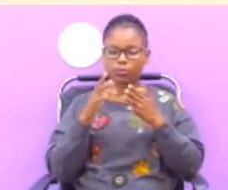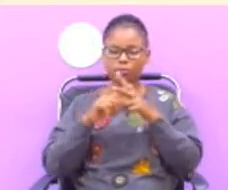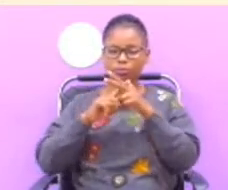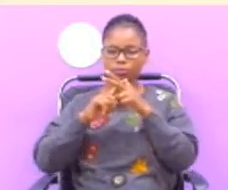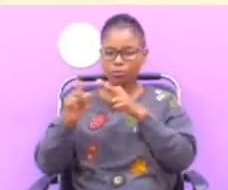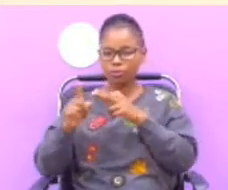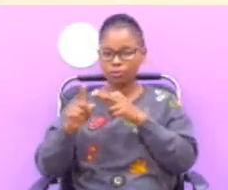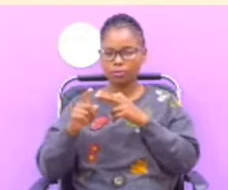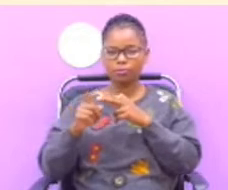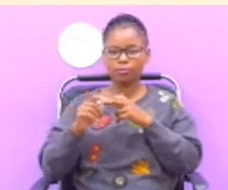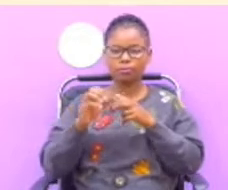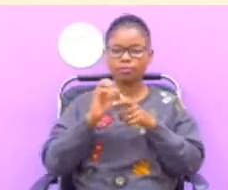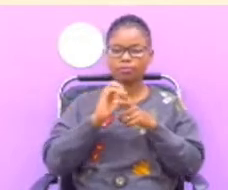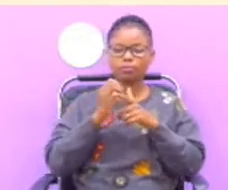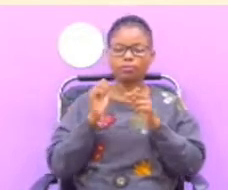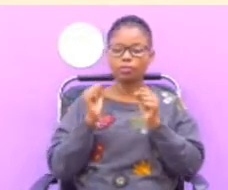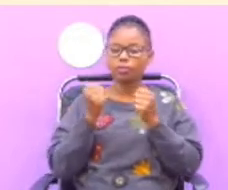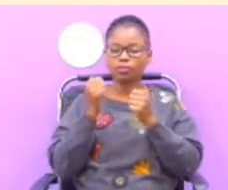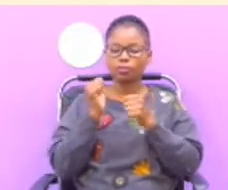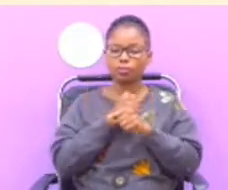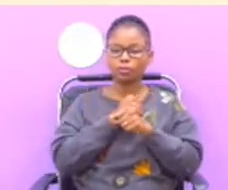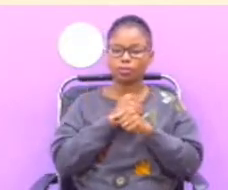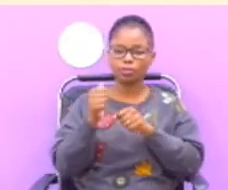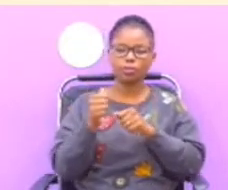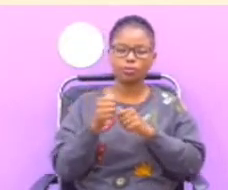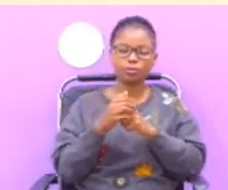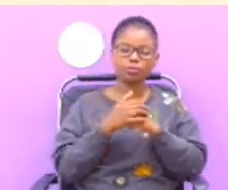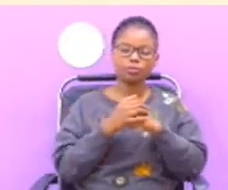gũtakĩrĩ ona ũmwe ũkahonoka